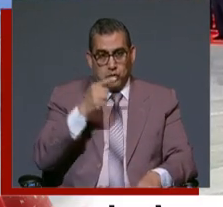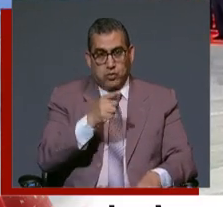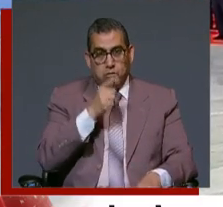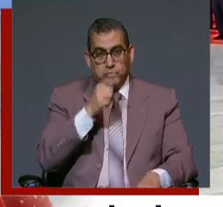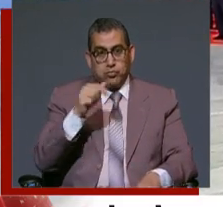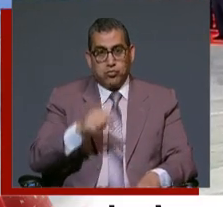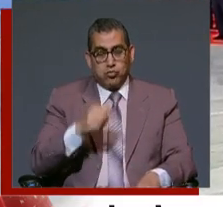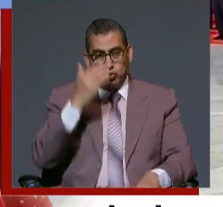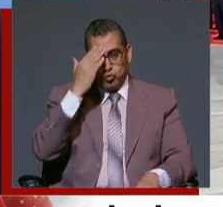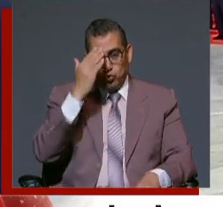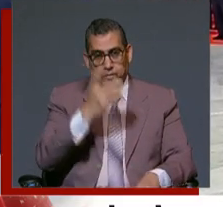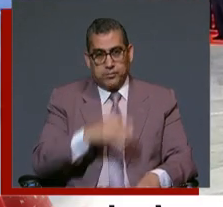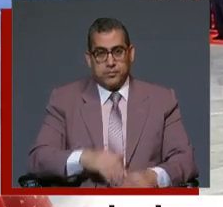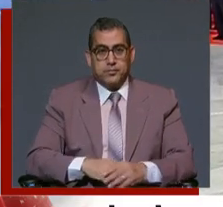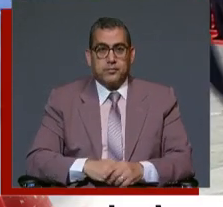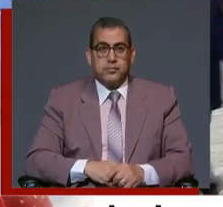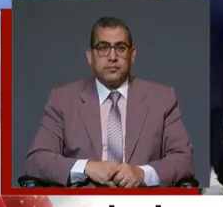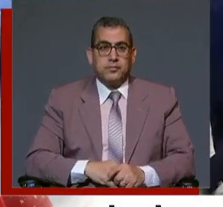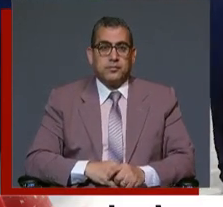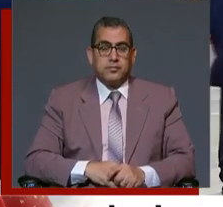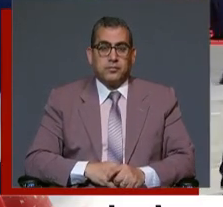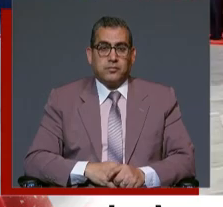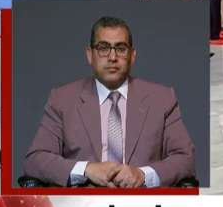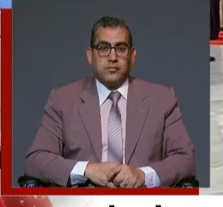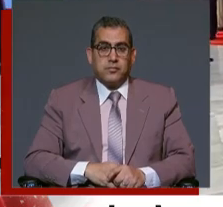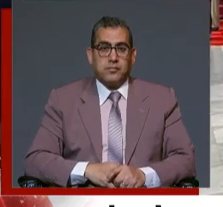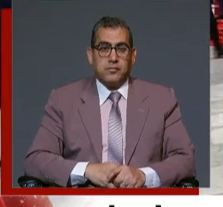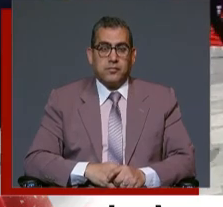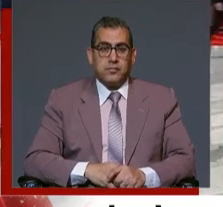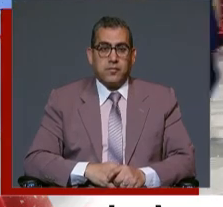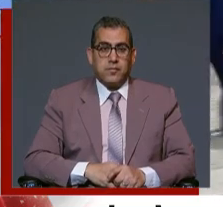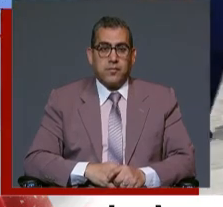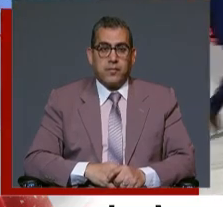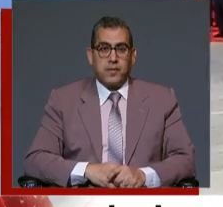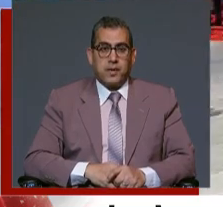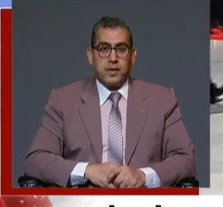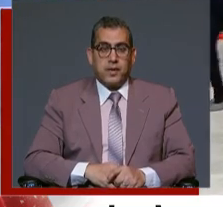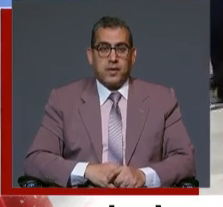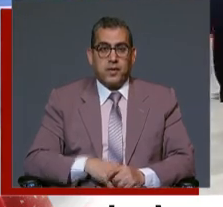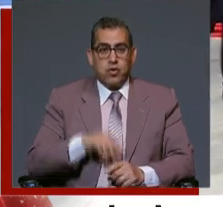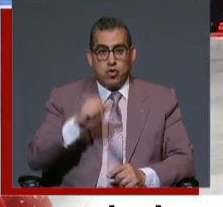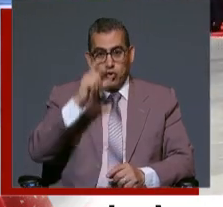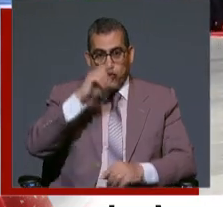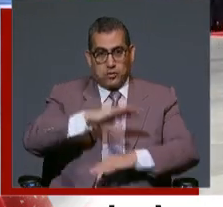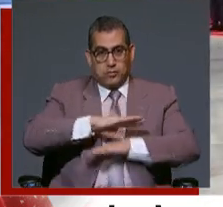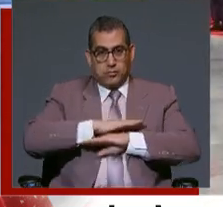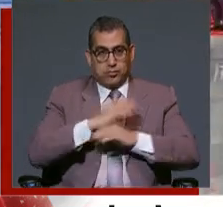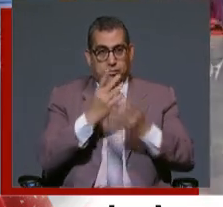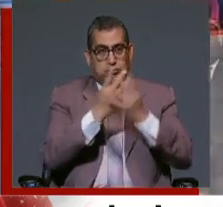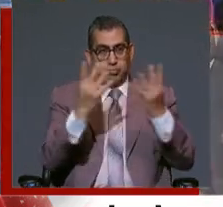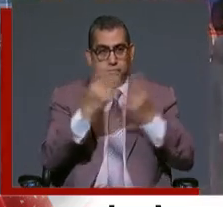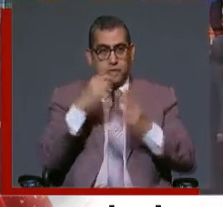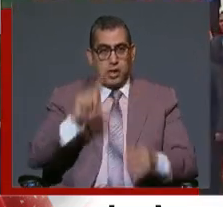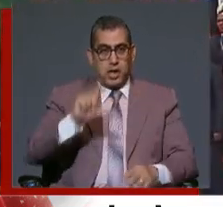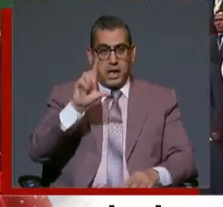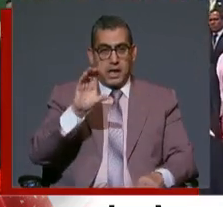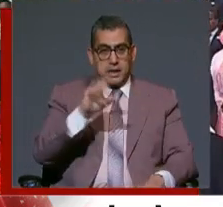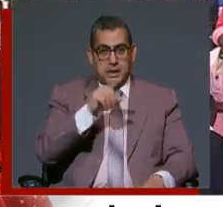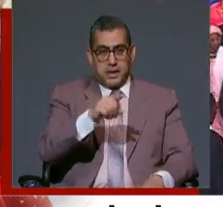شكرا جزيلا. شكرا جزيلا. وصورة التذكارية الآن الرئيس عبد الفتاح